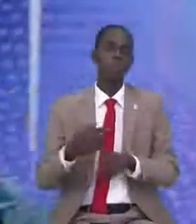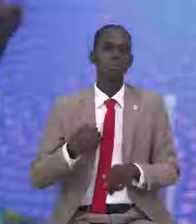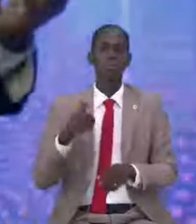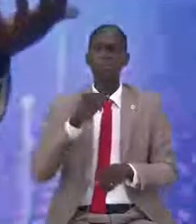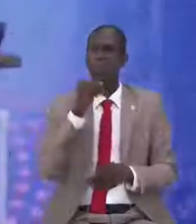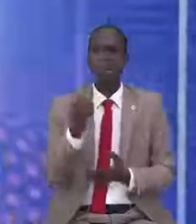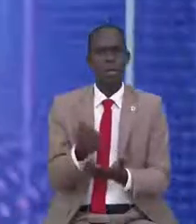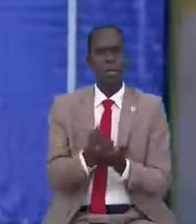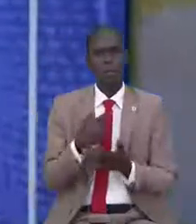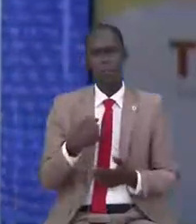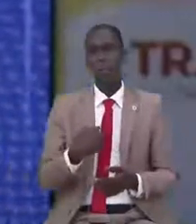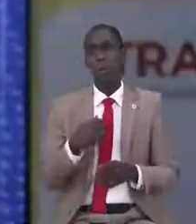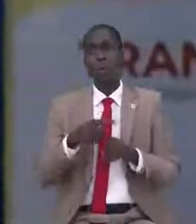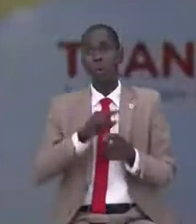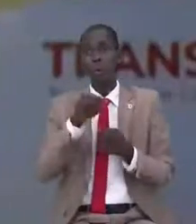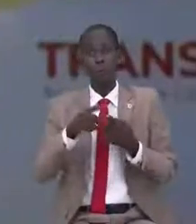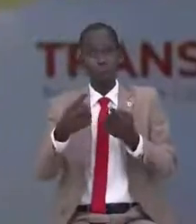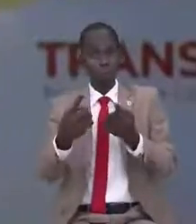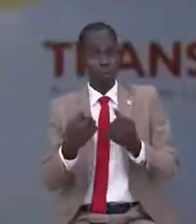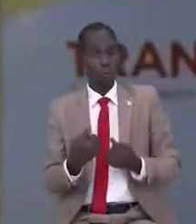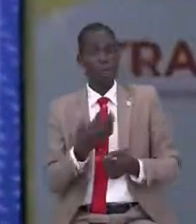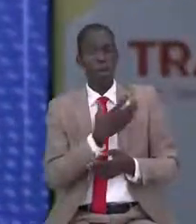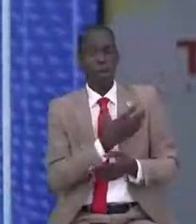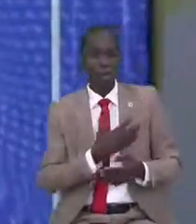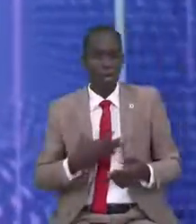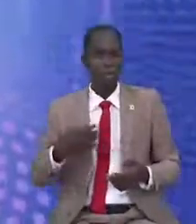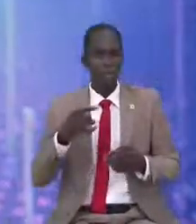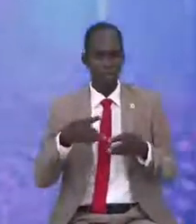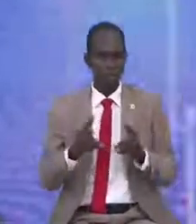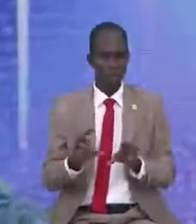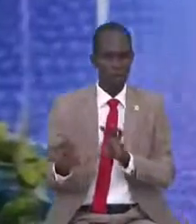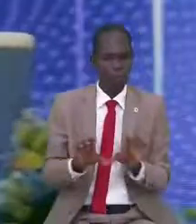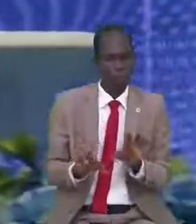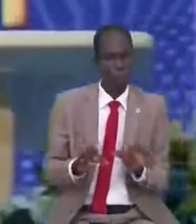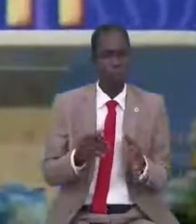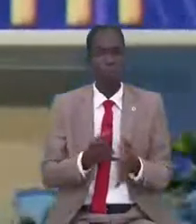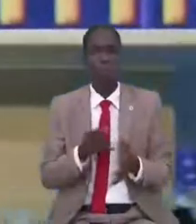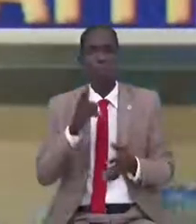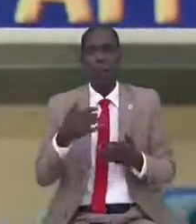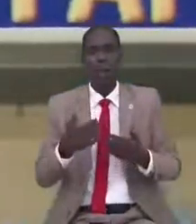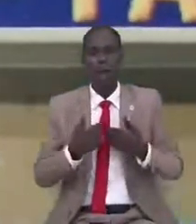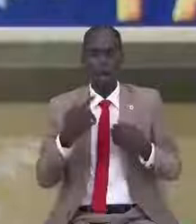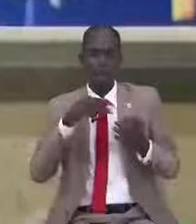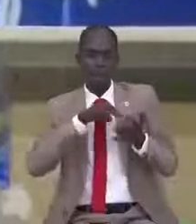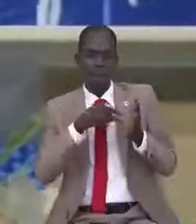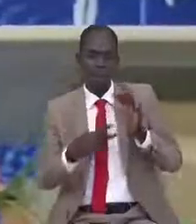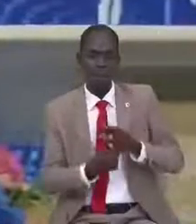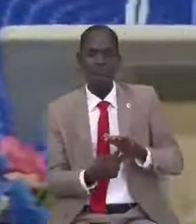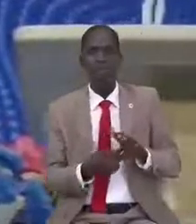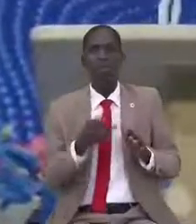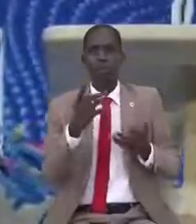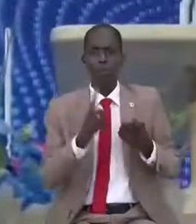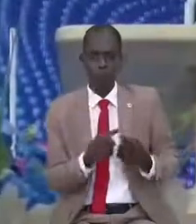Tu n'aides pas, mais si tu viens et ce que tu fais, la façon dont tu fais la chose, tu as un